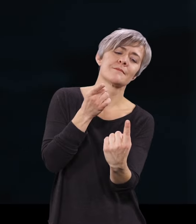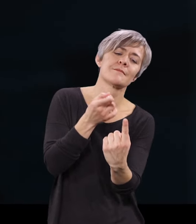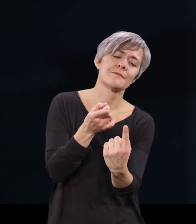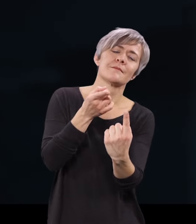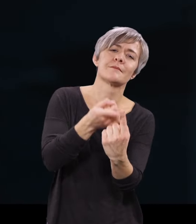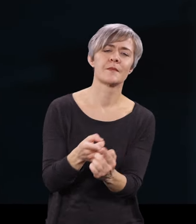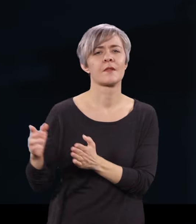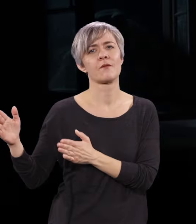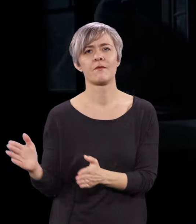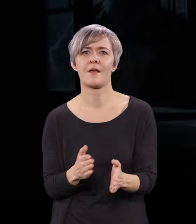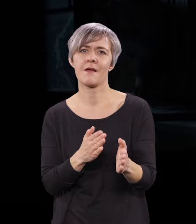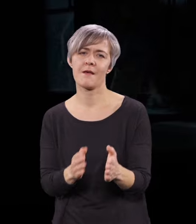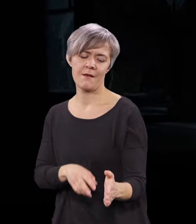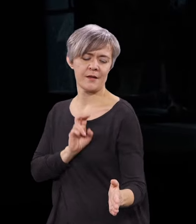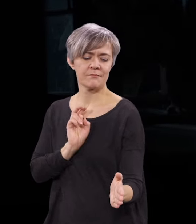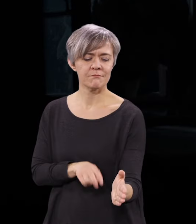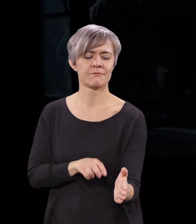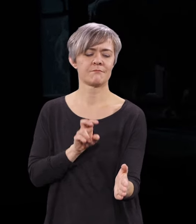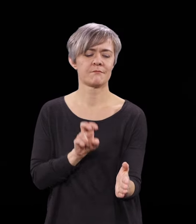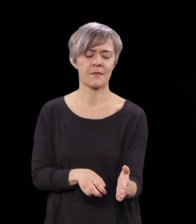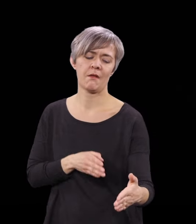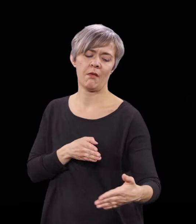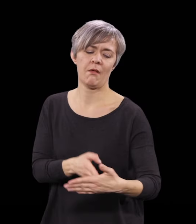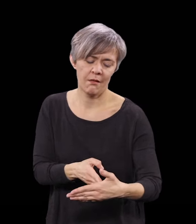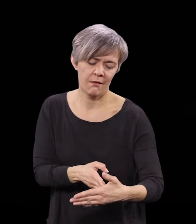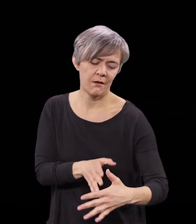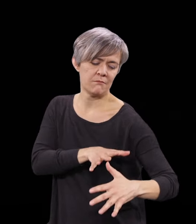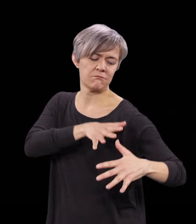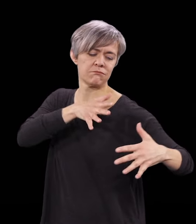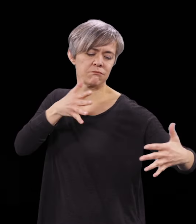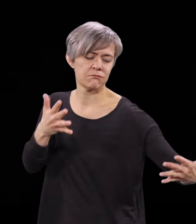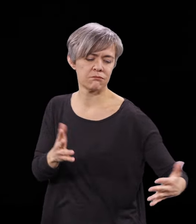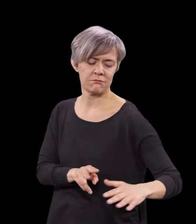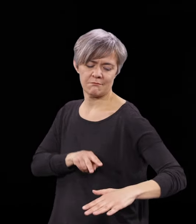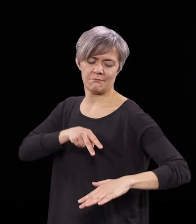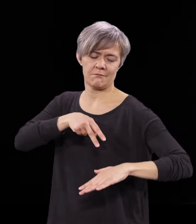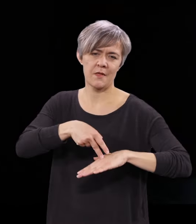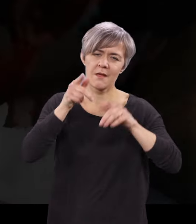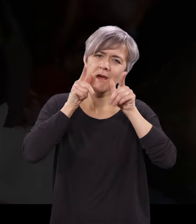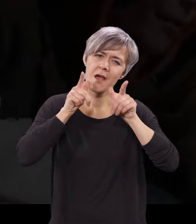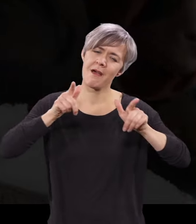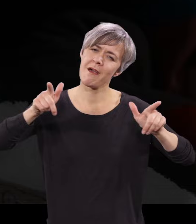keinen aus und kommenden Stein steh ich drauf und